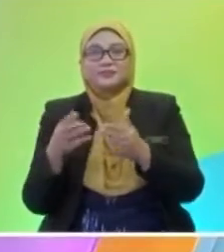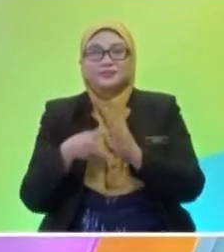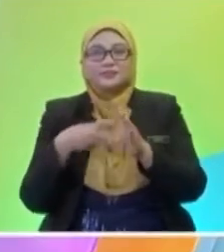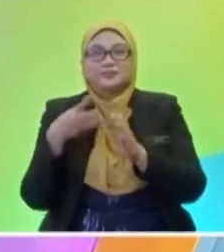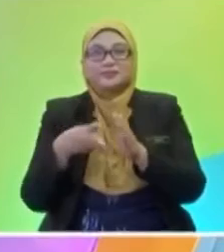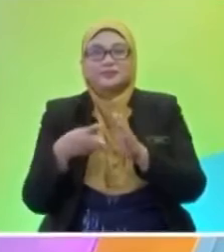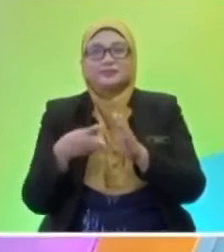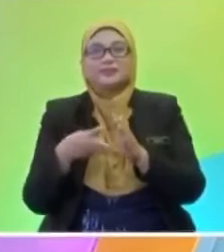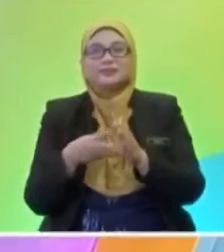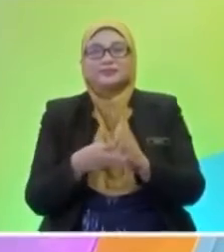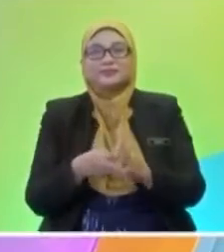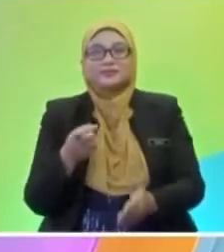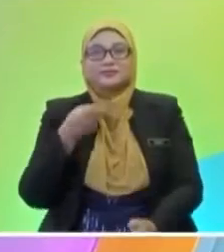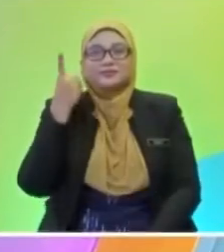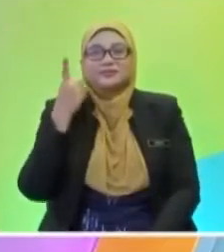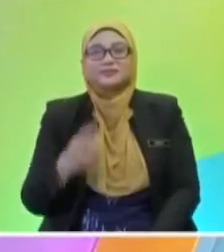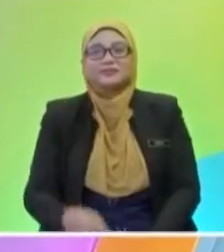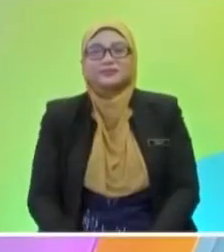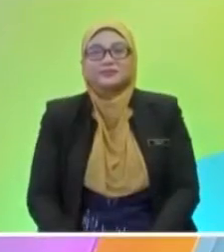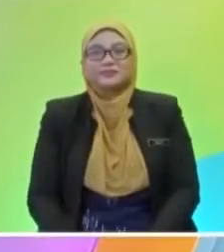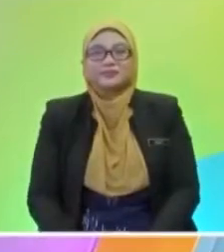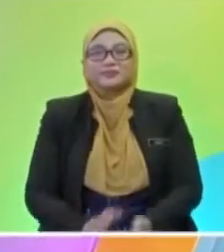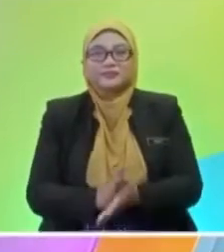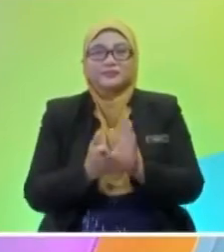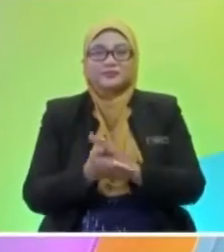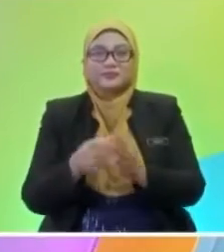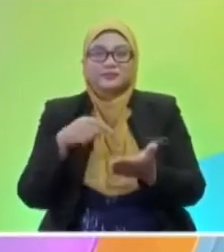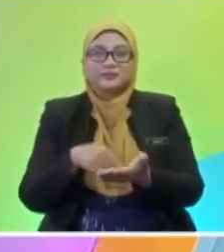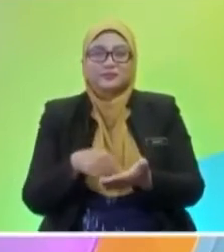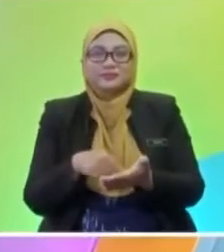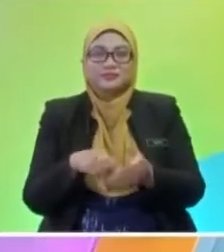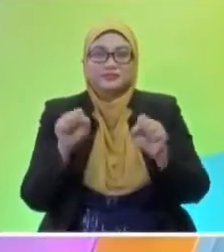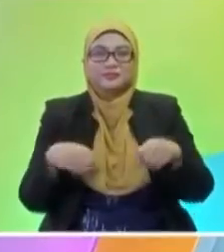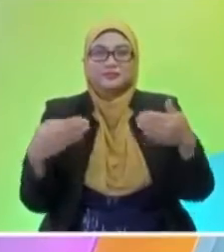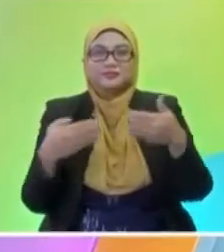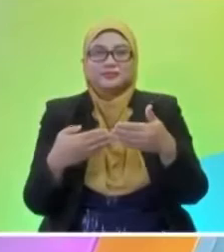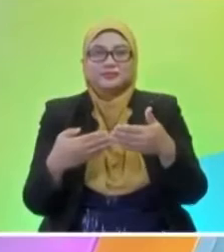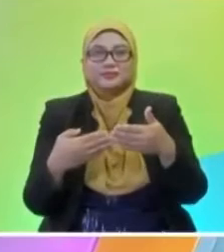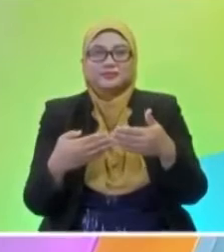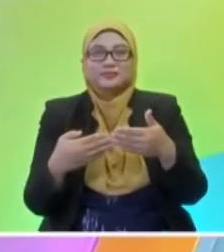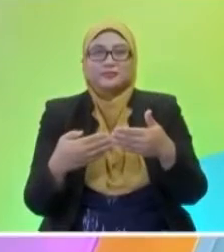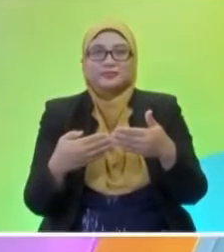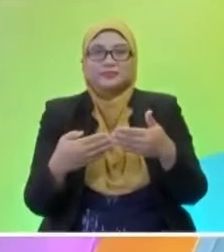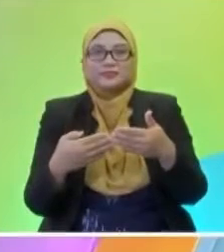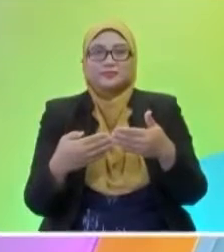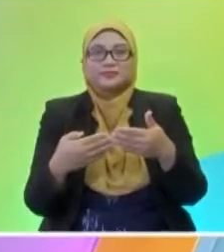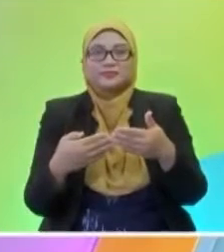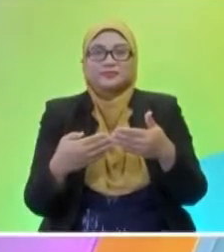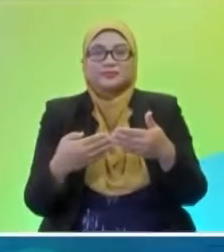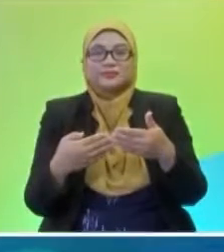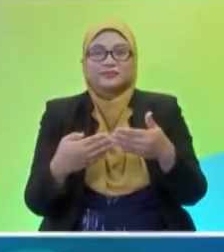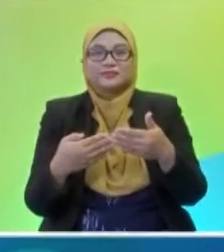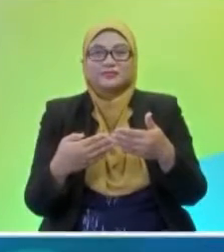terlebih dahulu. Okey. Jadi kat sini kalau kita lihat, kita boleh sambungkanlah. Okey, jadi kat sini kita tinggal